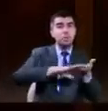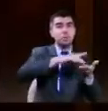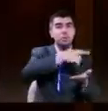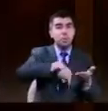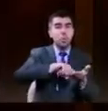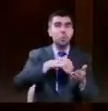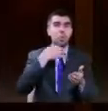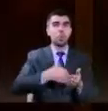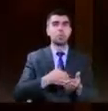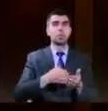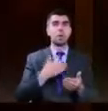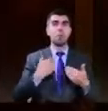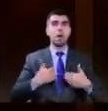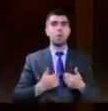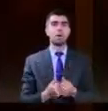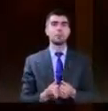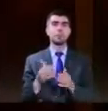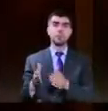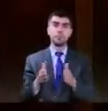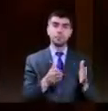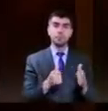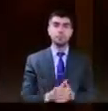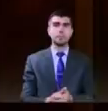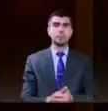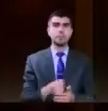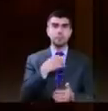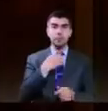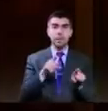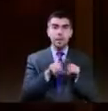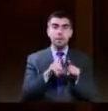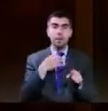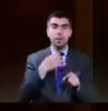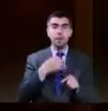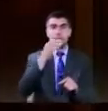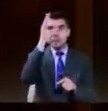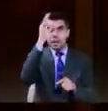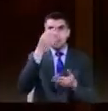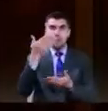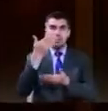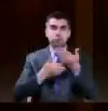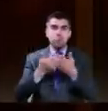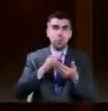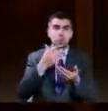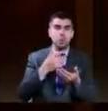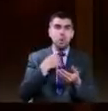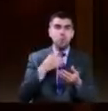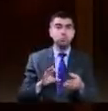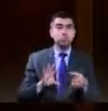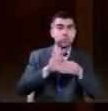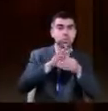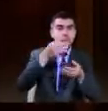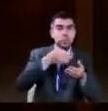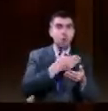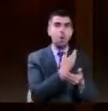في وضعية إعاقة. سيد الرئيس، في إطار أجراءات هذه السياسة قامت الحكومة بتنفيذ العديد من التدابير من بينها ما